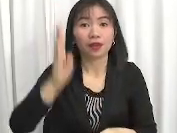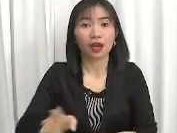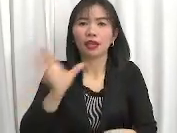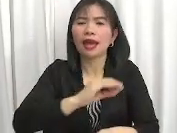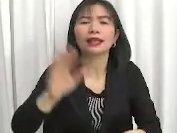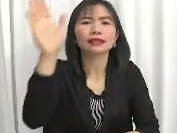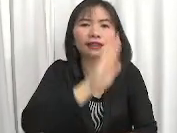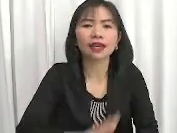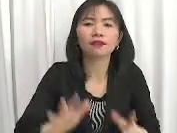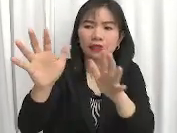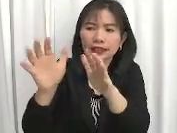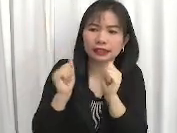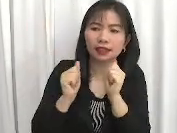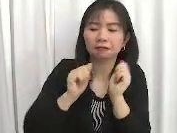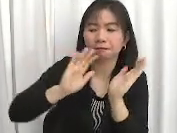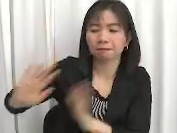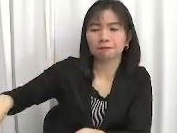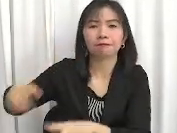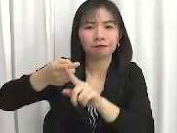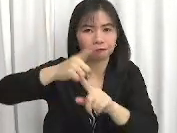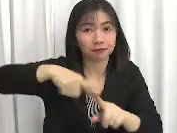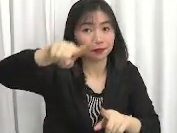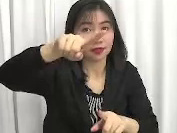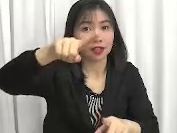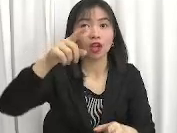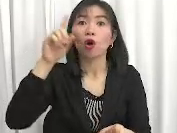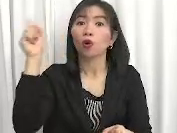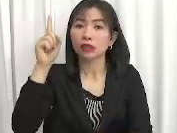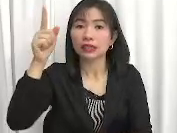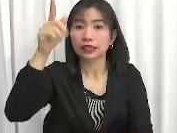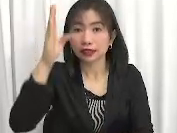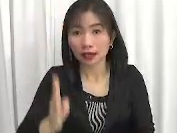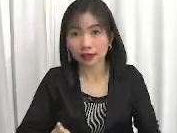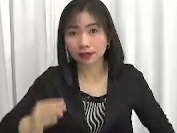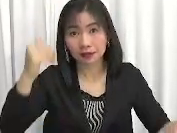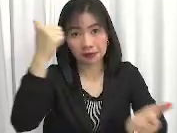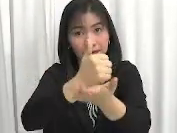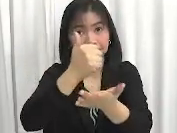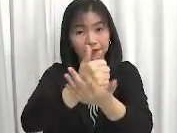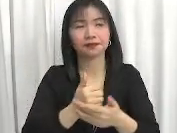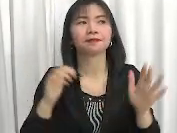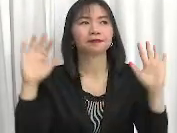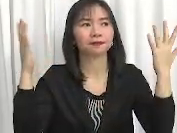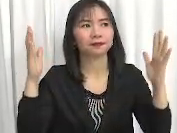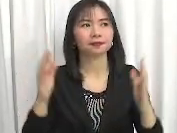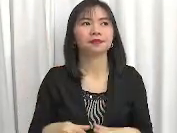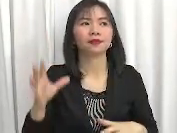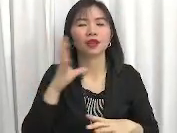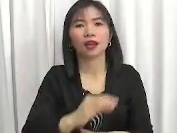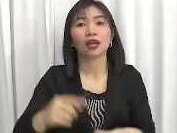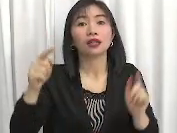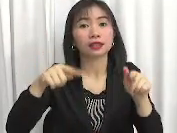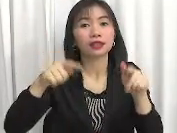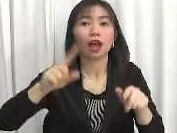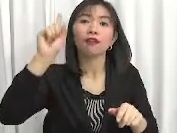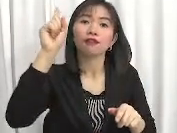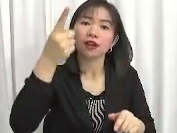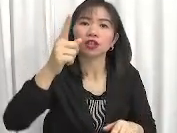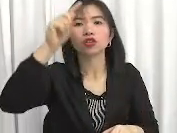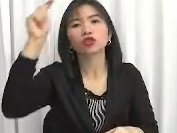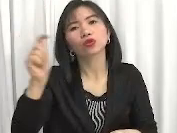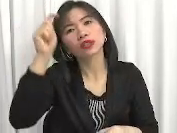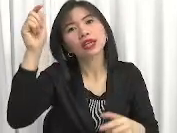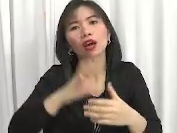buhay maliban din sa Diyos. Di ba, Brother Rudy? Amen. I believe. At unang Martes ng taon at